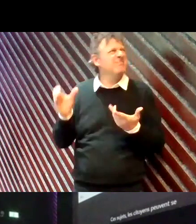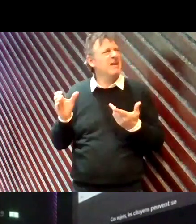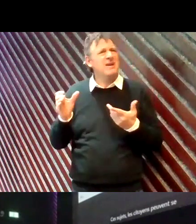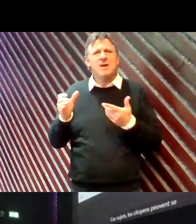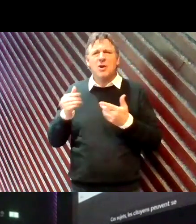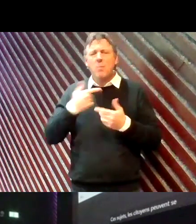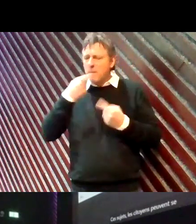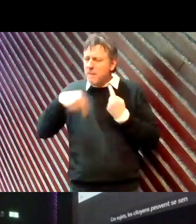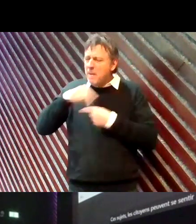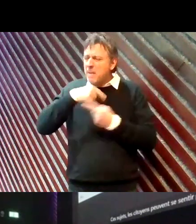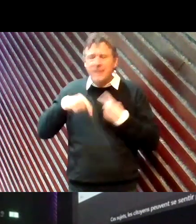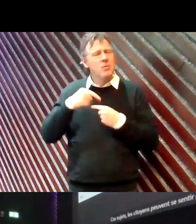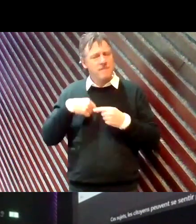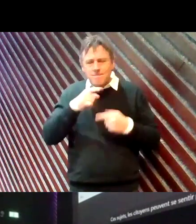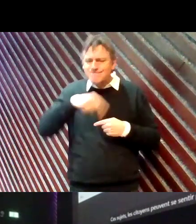de l'entre-soi.